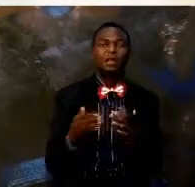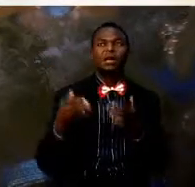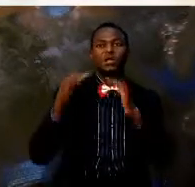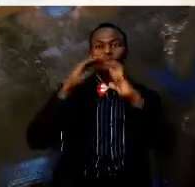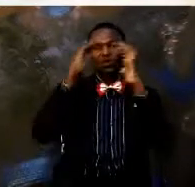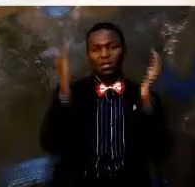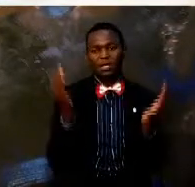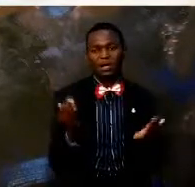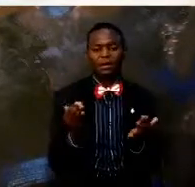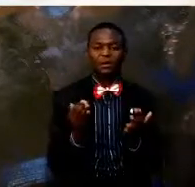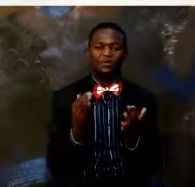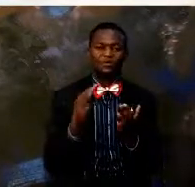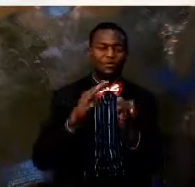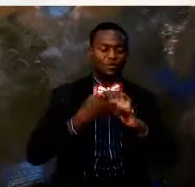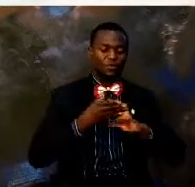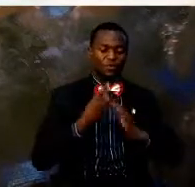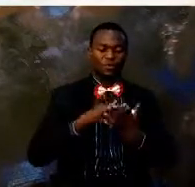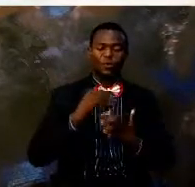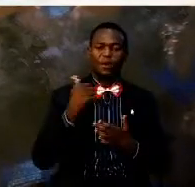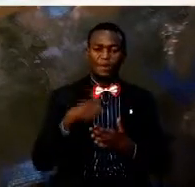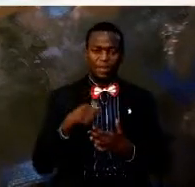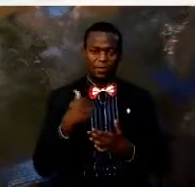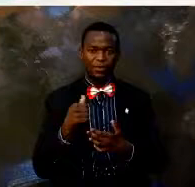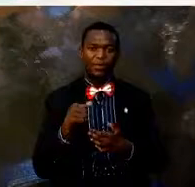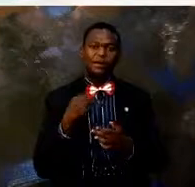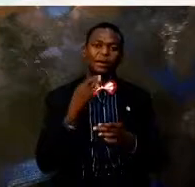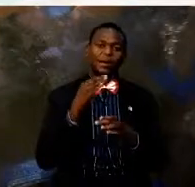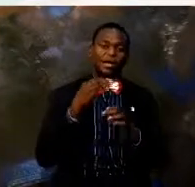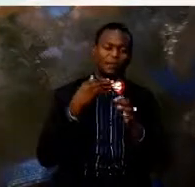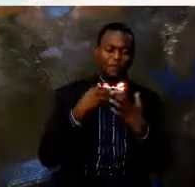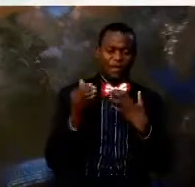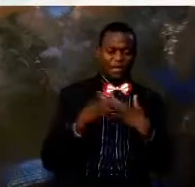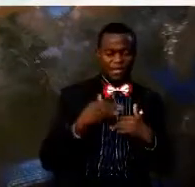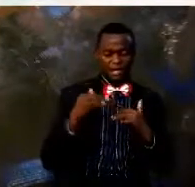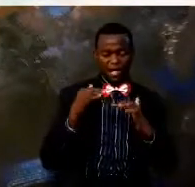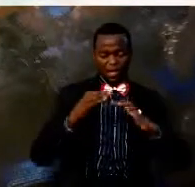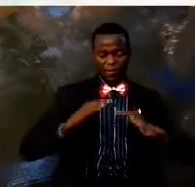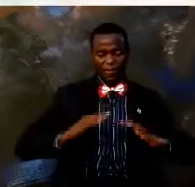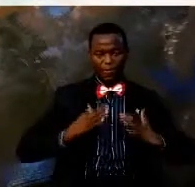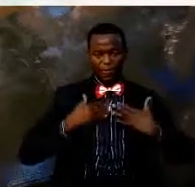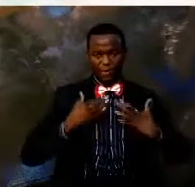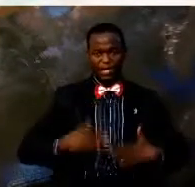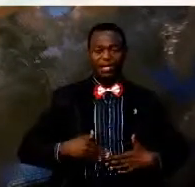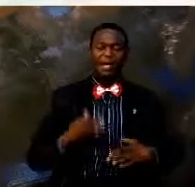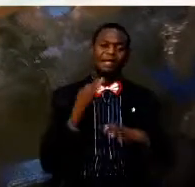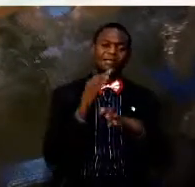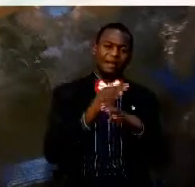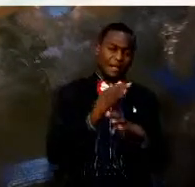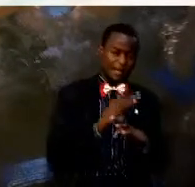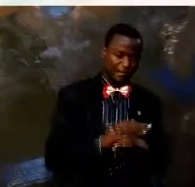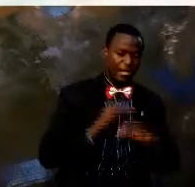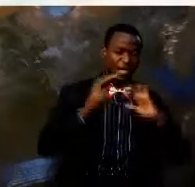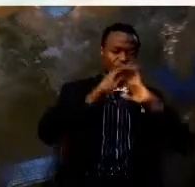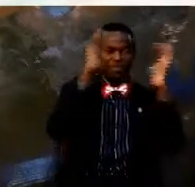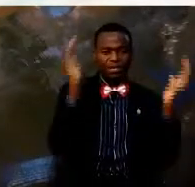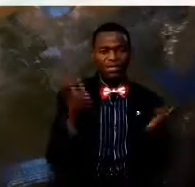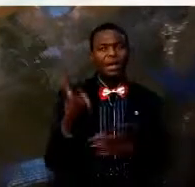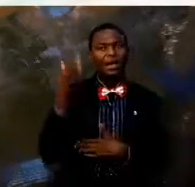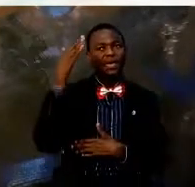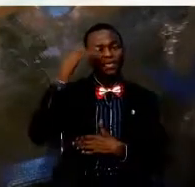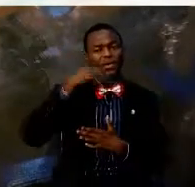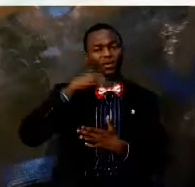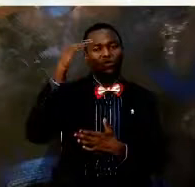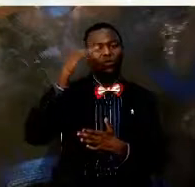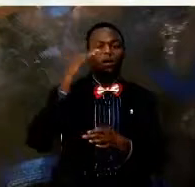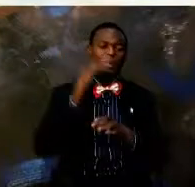wasifikiri ya kwamba jina mwana alipewa baada ya kufanyika mwili. Ni kabla hata dhambi haijaingia, kabla dunia haijaumbwa, kabla